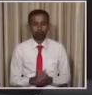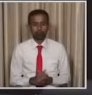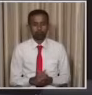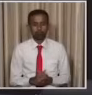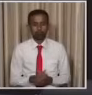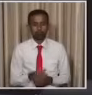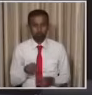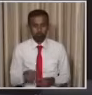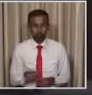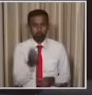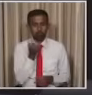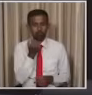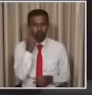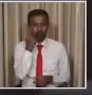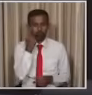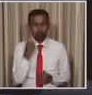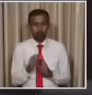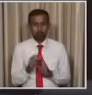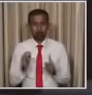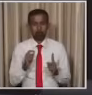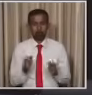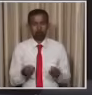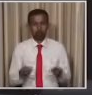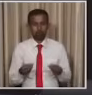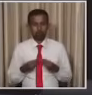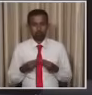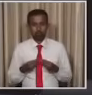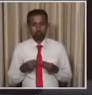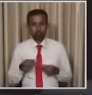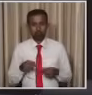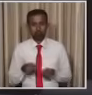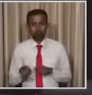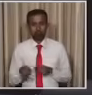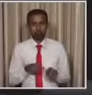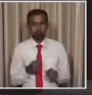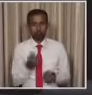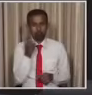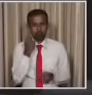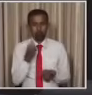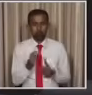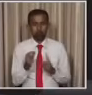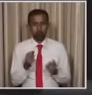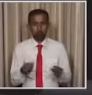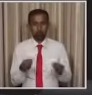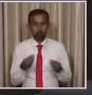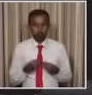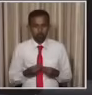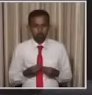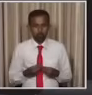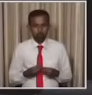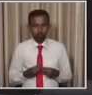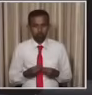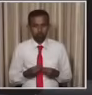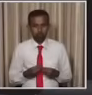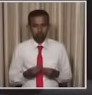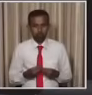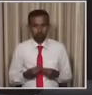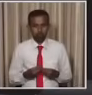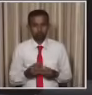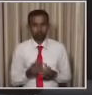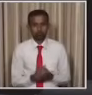මේ යෝජනාව පාර්ලිමේන්තුවට ඉදිරිපත් කරන්නේ, මෙවැනි යෝජනාවක් පාර්ලිමේන්තුවට ඉදිරිපත් කරන්නේ ගරු මූලාසනාරූඪ